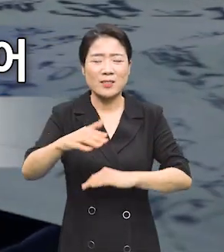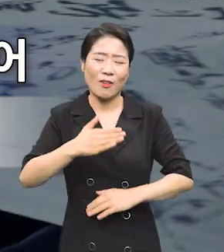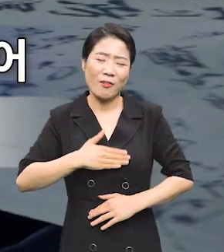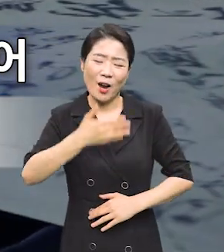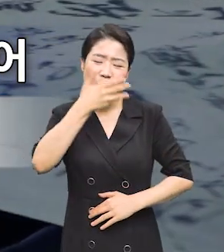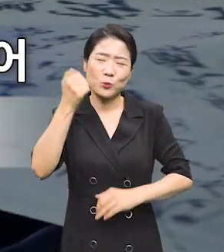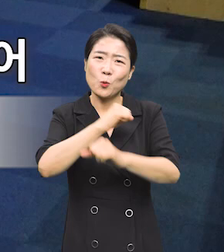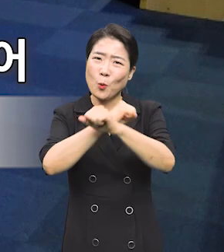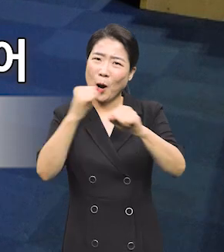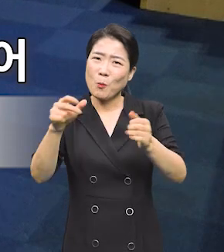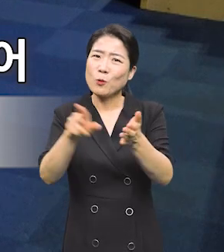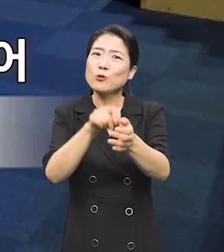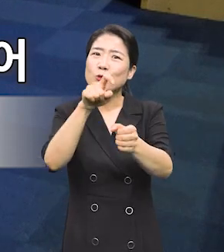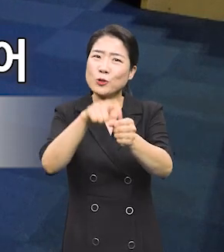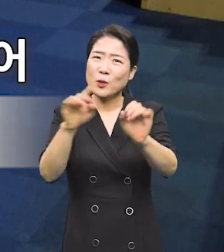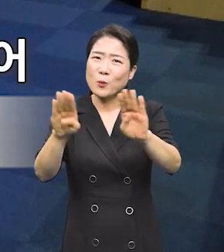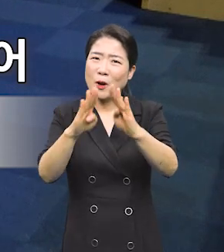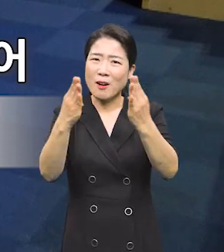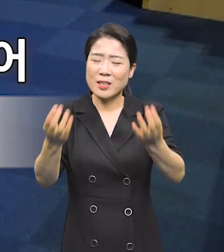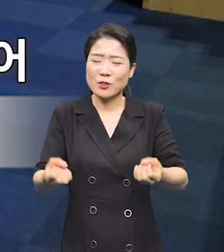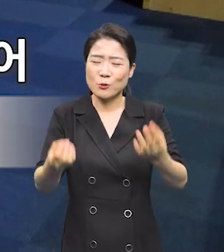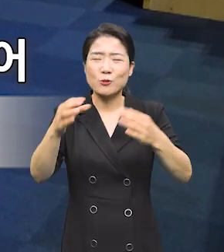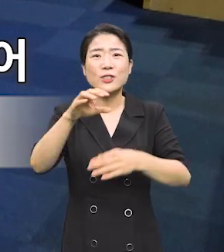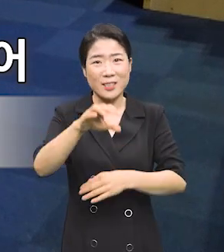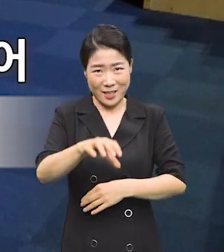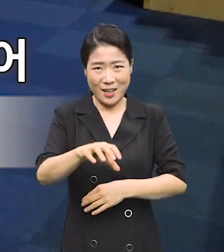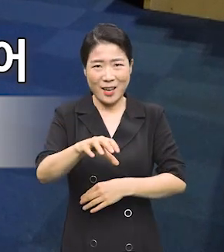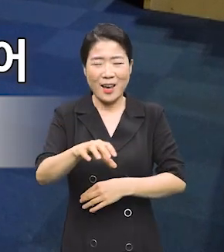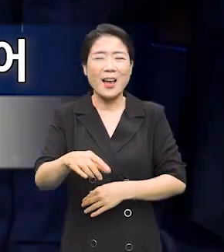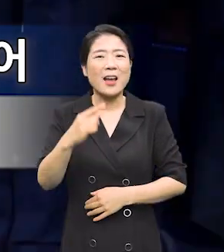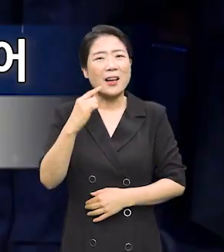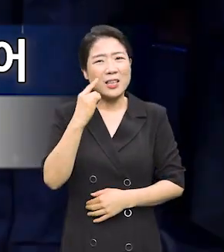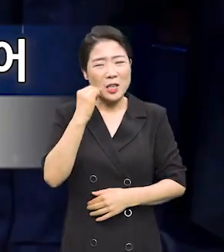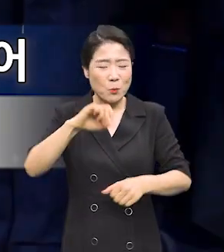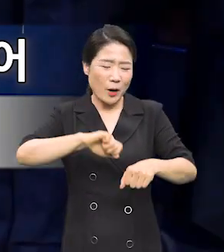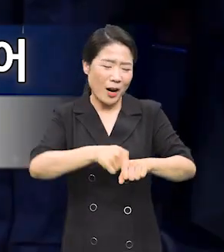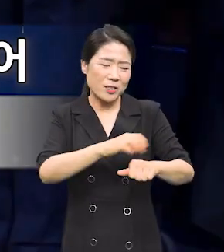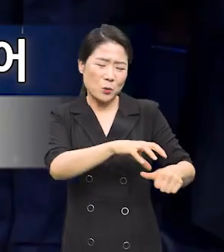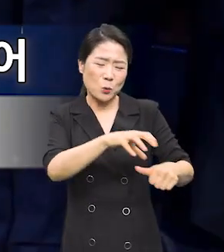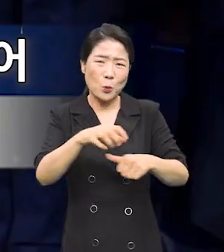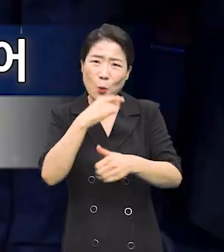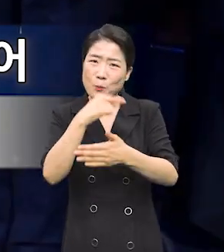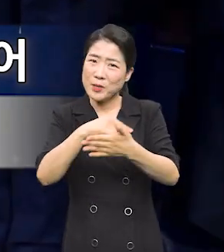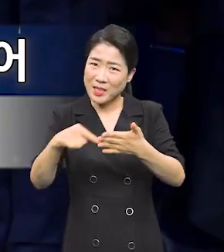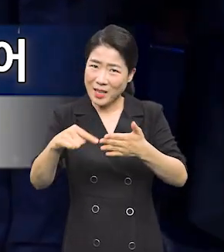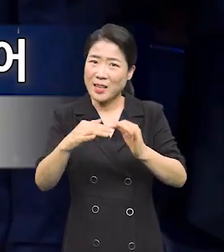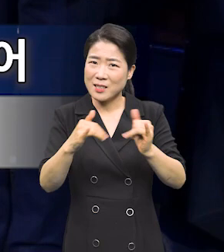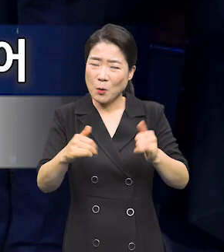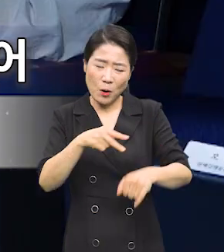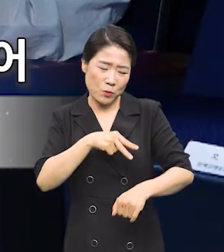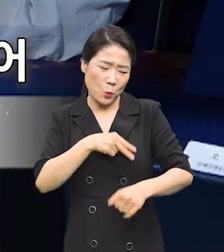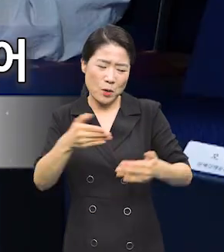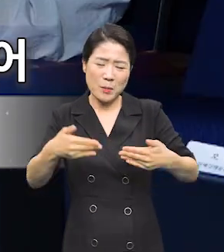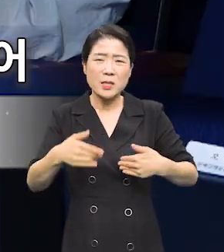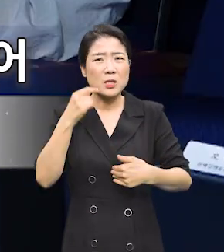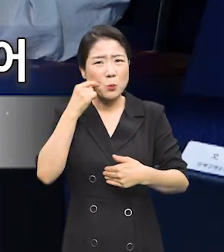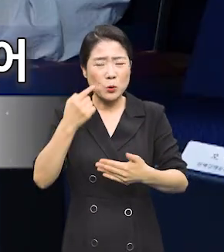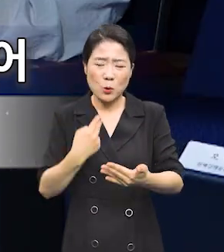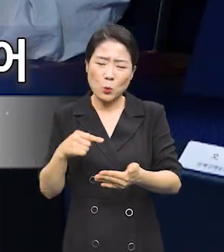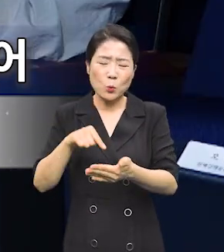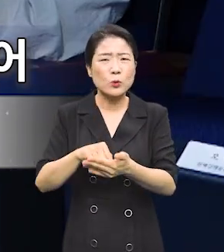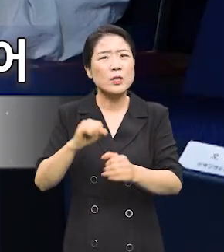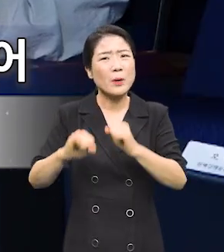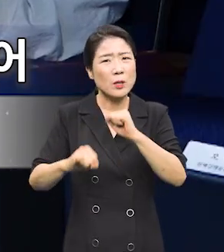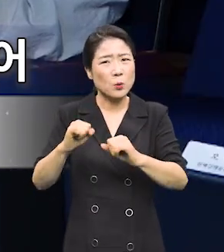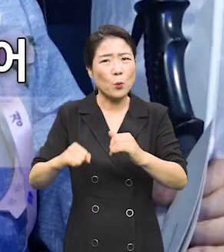대회의실에서 내가 꿈꾸는 광복을 주제로 열린 경축식에 광주시는 처음으로 일제강제동원 피해자와 서훈을 받지